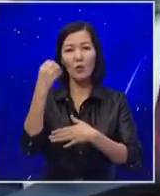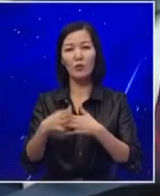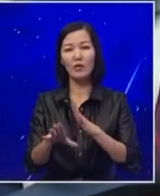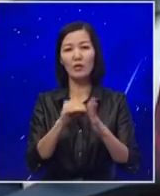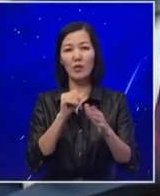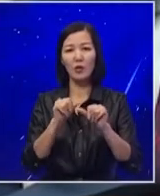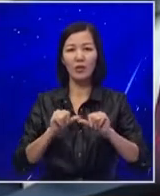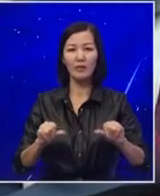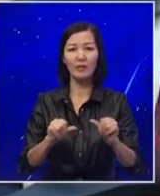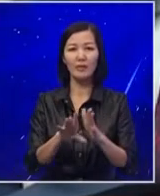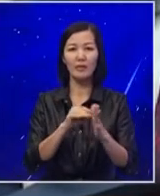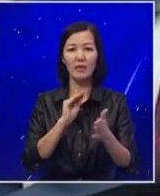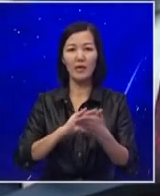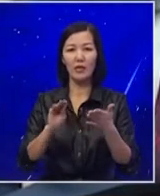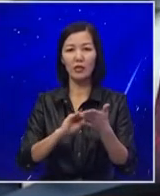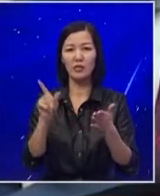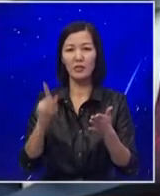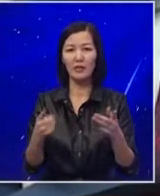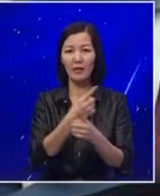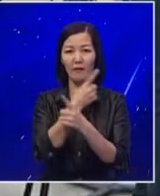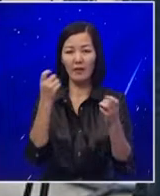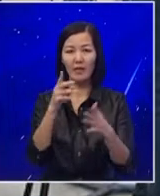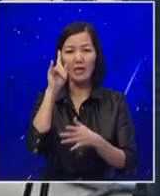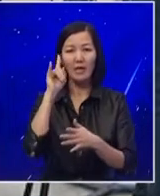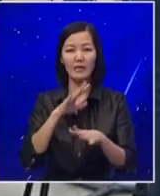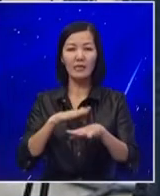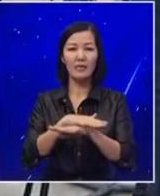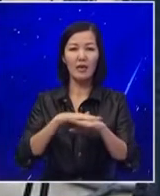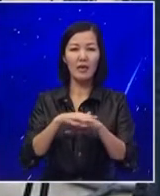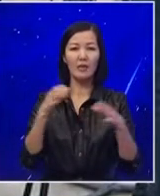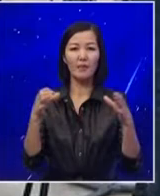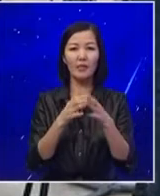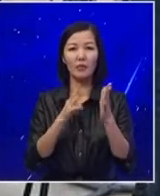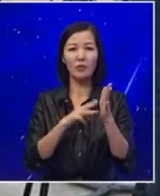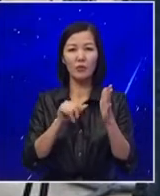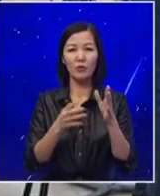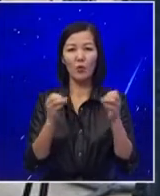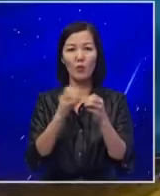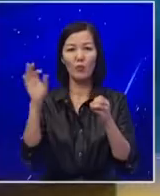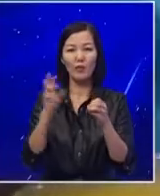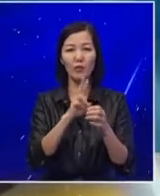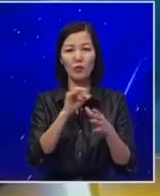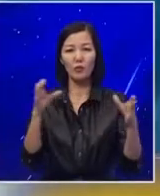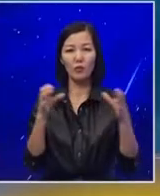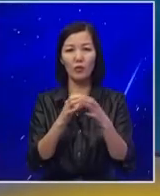комиссиясының хатшысы Сабилия Мустафинаның дерегінше, Қазақстанның халық партиясы 9-10%, Нұр Отан